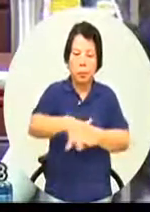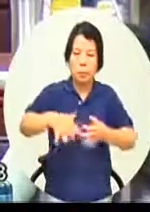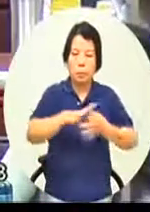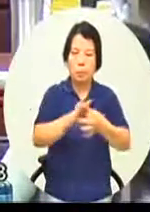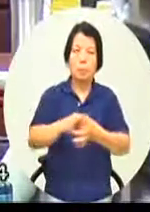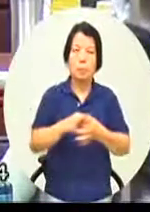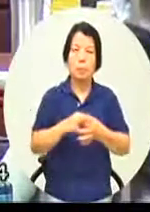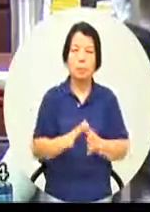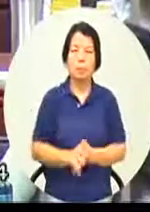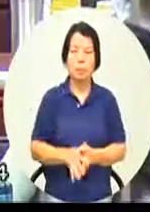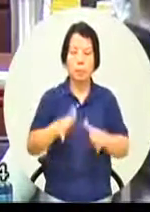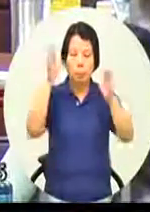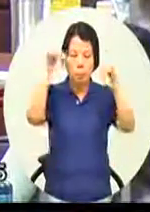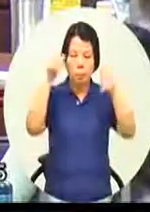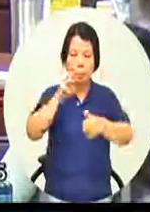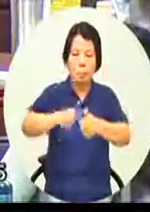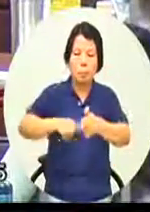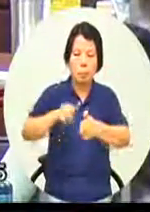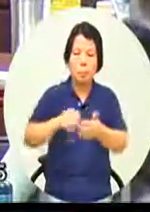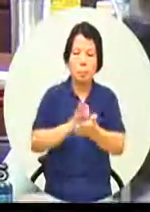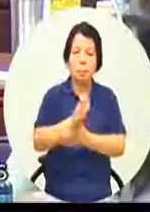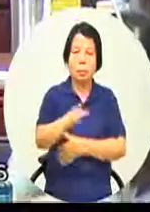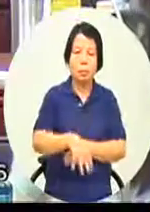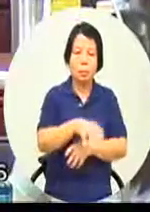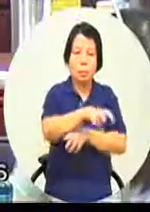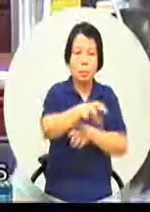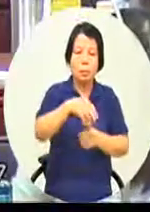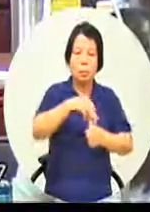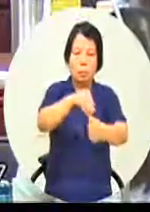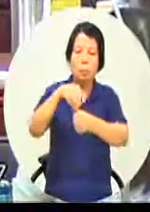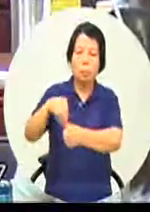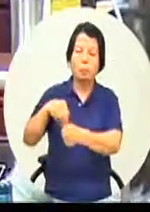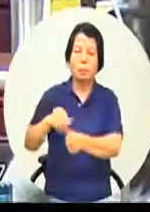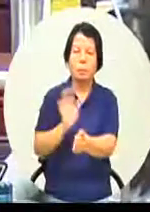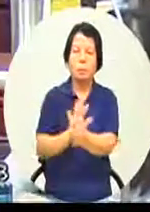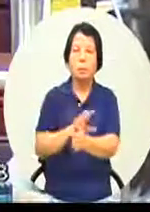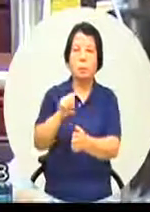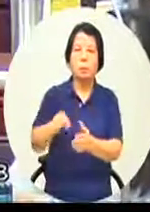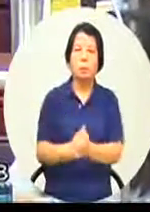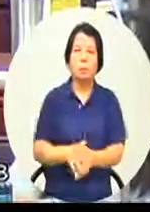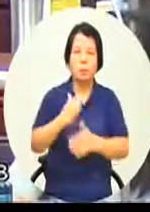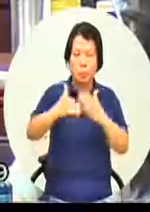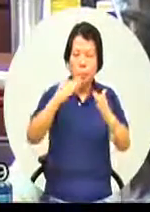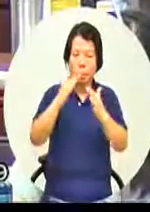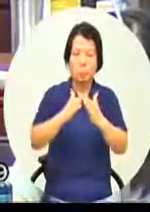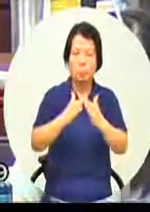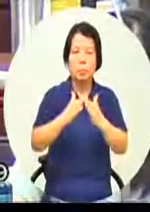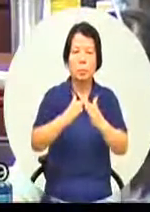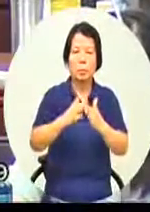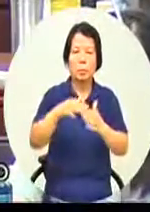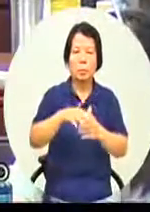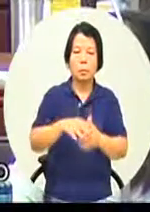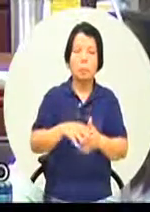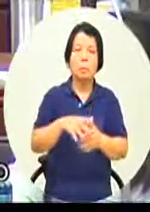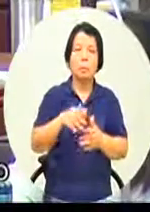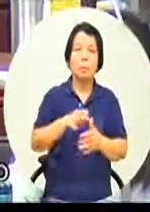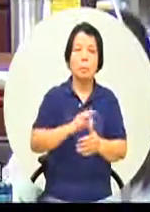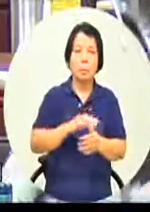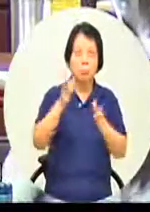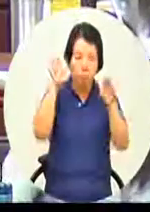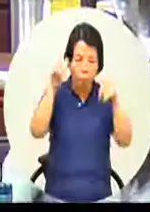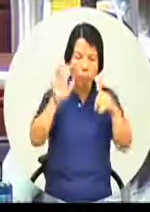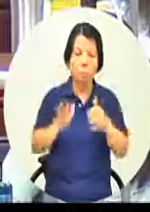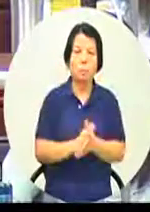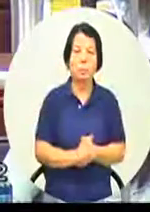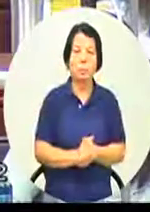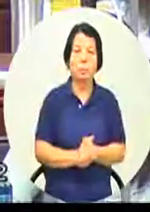我们的犬只呢做训练，然后在各场域呢做服务的，目前有校园犬。那校园犬目前有